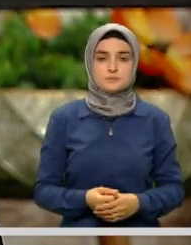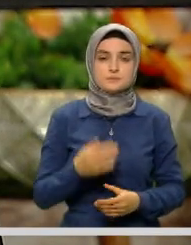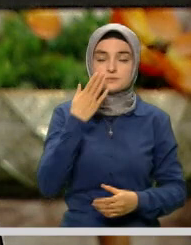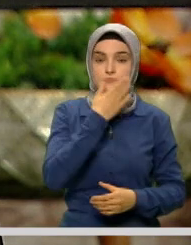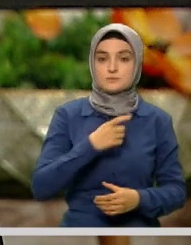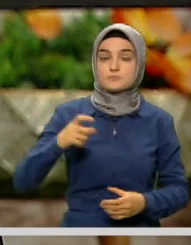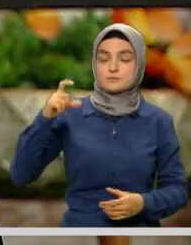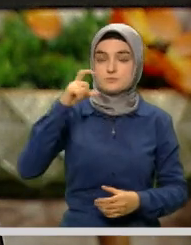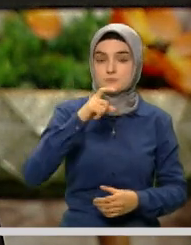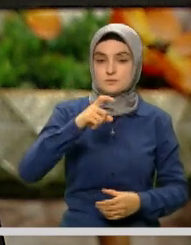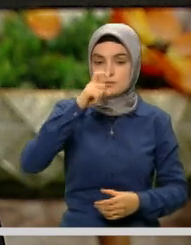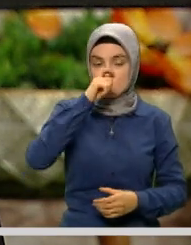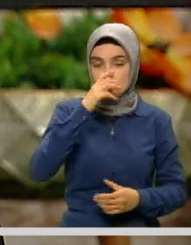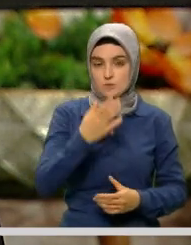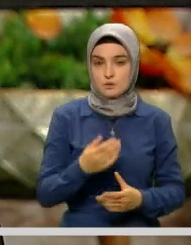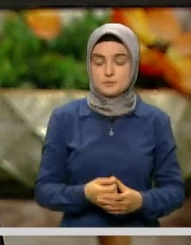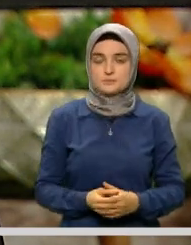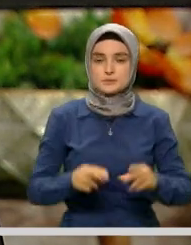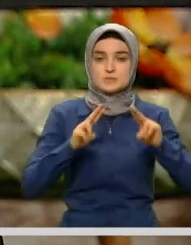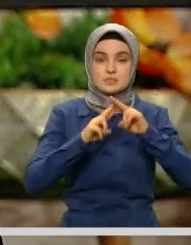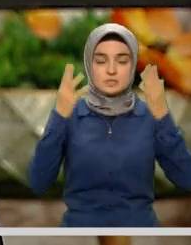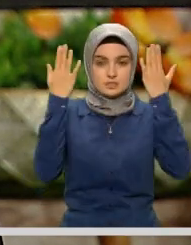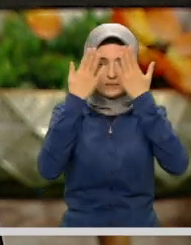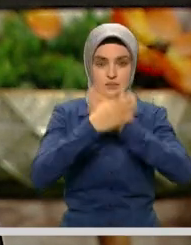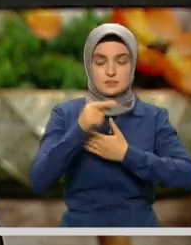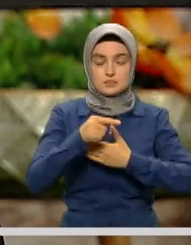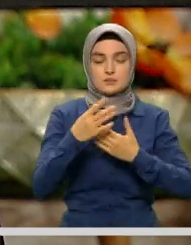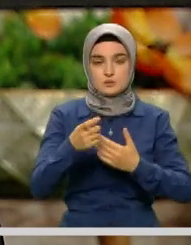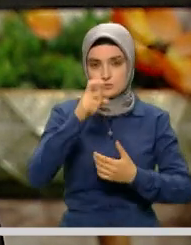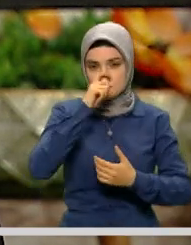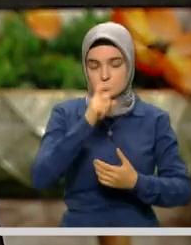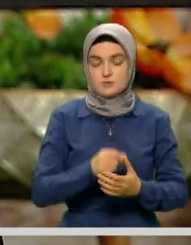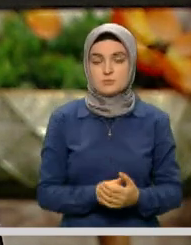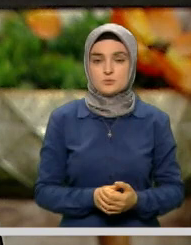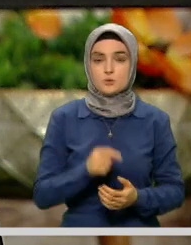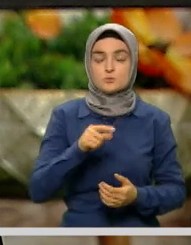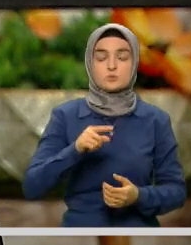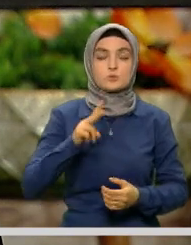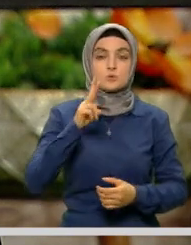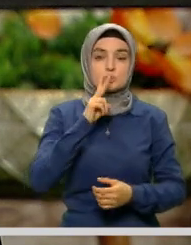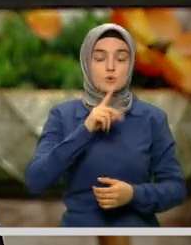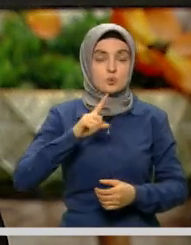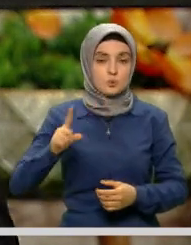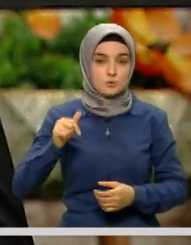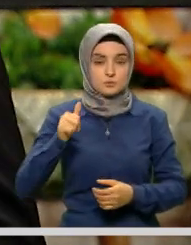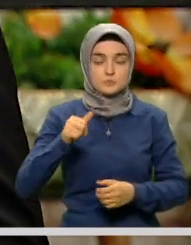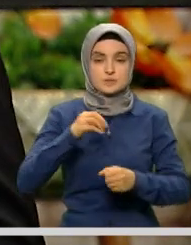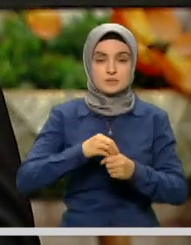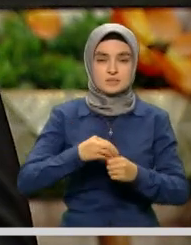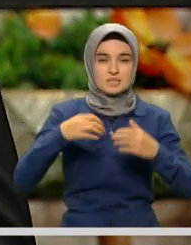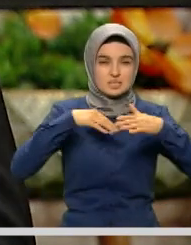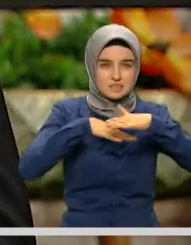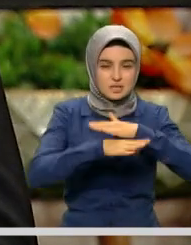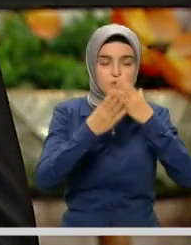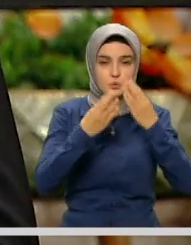ayların sultanı değil mi? Kadir gecesi de gecelerin sultanı. Ve bunu da son 10 gün içerisinde saklı olduğunu Efendimiz Aleyhisselatü